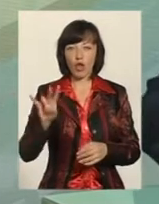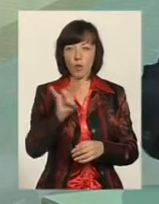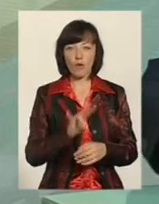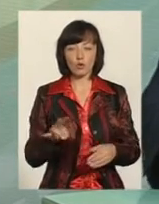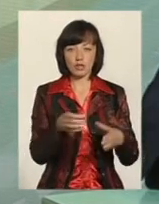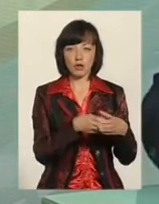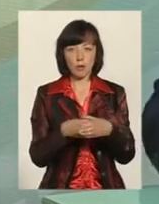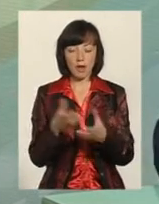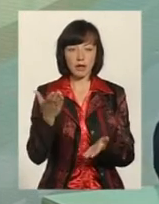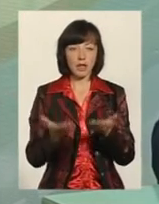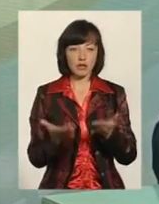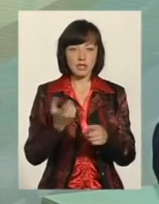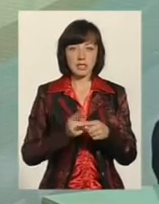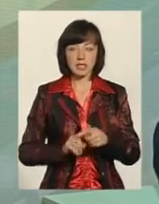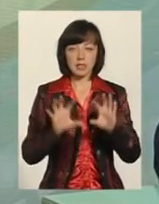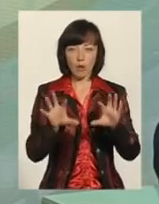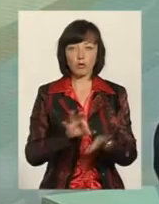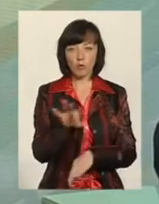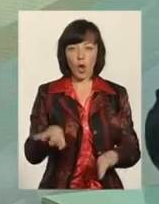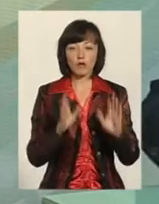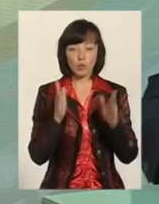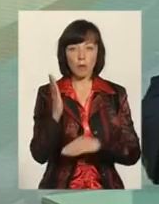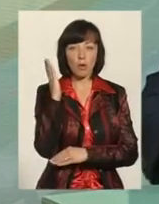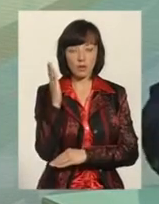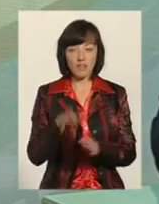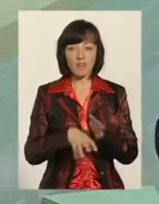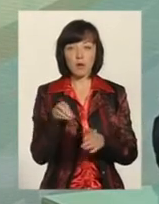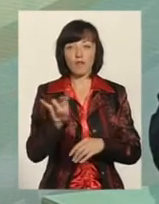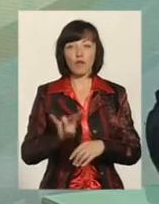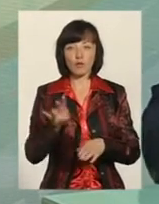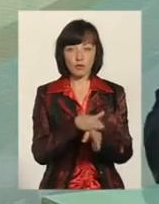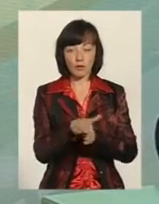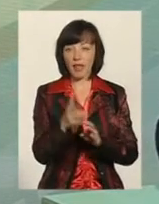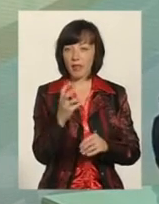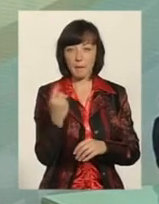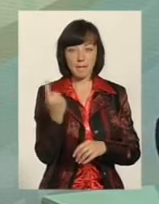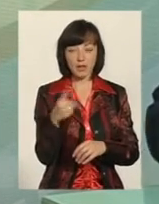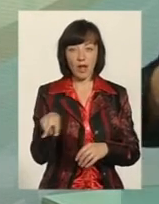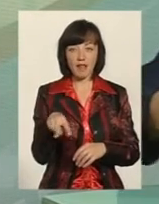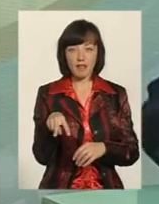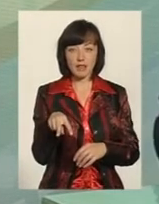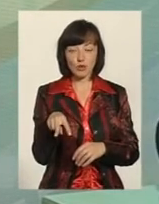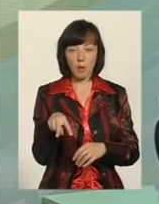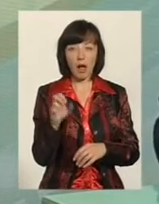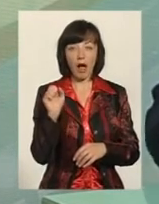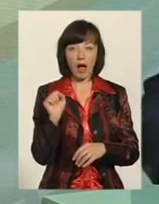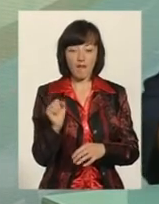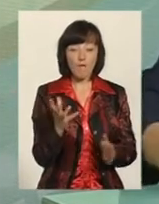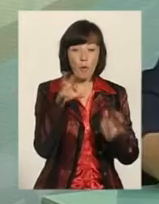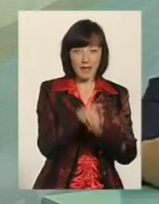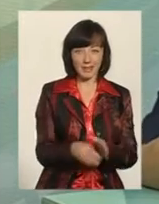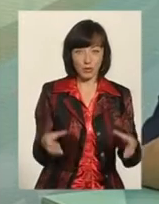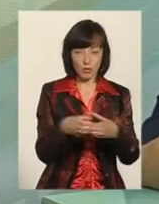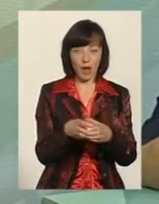громада. Якщо цей законопроект буде проголосований, то вибори в Новоушиці відбудуться не 1 листопада, в об'єднану громаду мається на увазі,